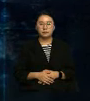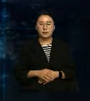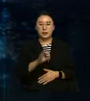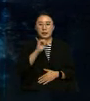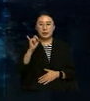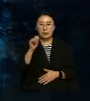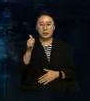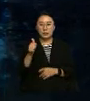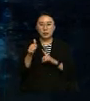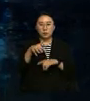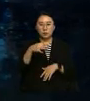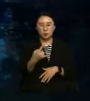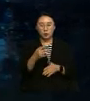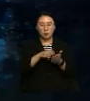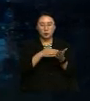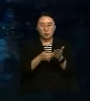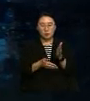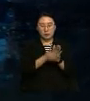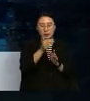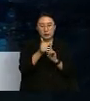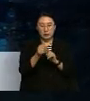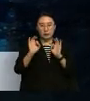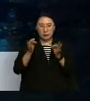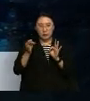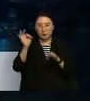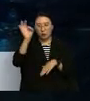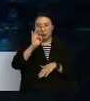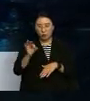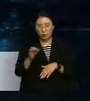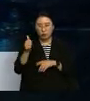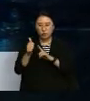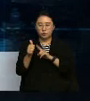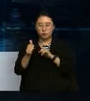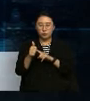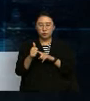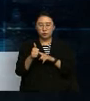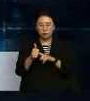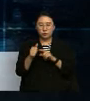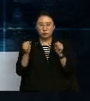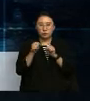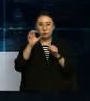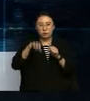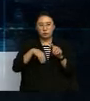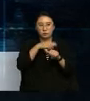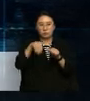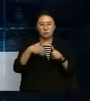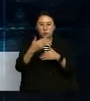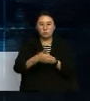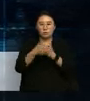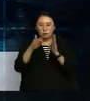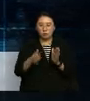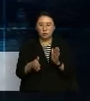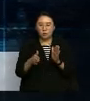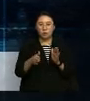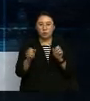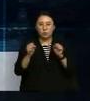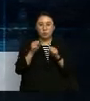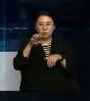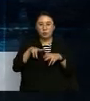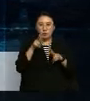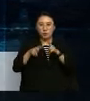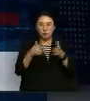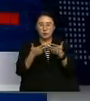이재명 지사와 최용덕 동두천 시장 김광철 연천군 수는 경기도청 북부청사 상황실에서 경기북부지역